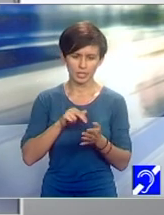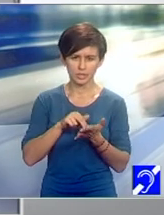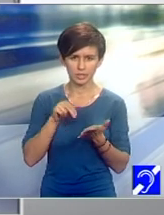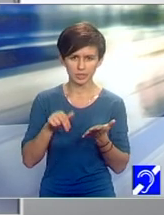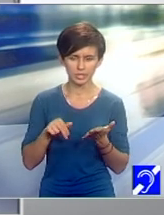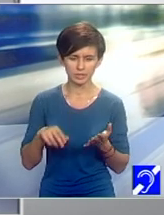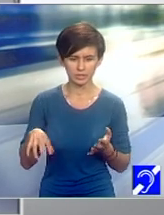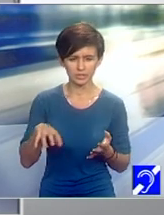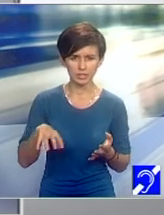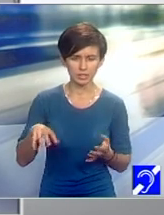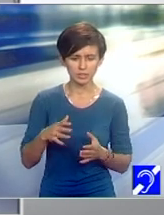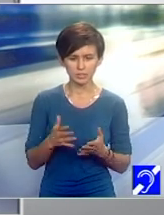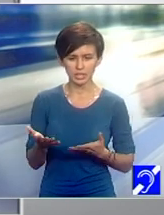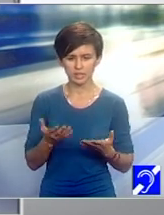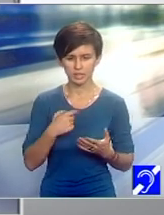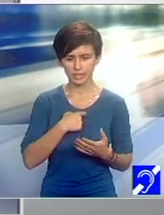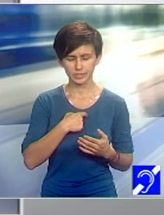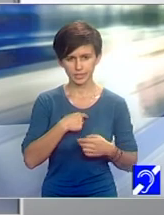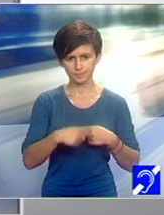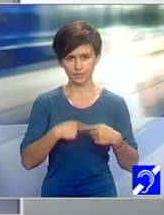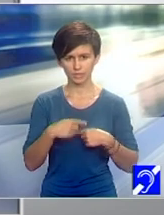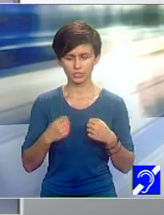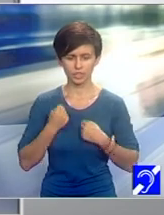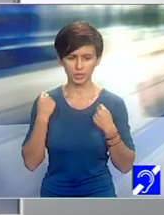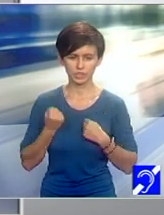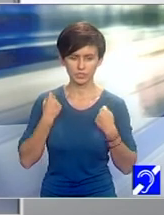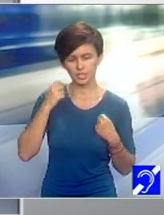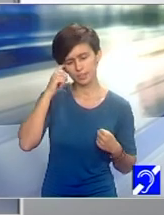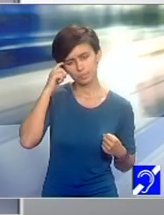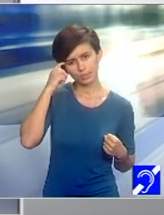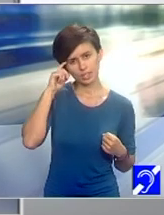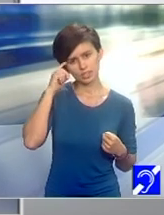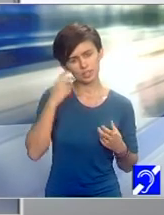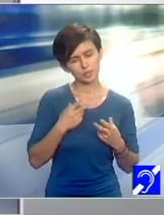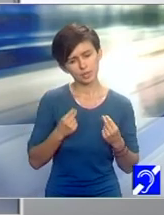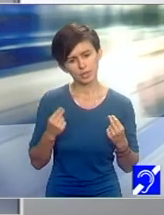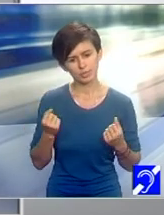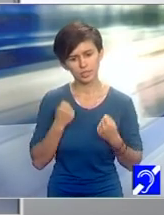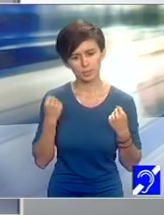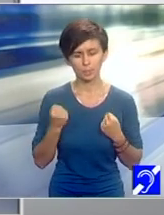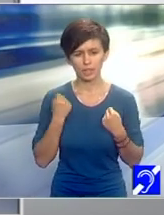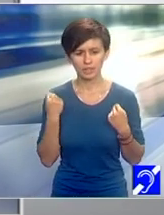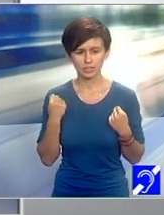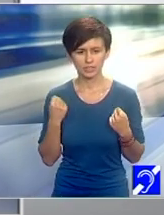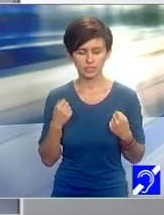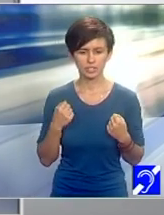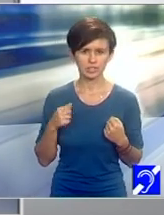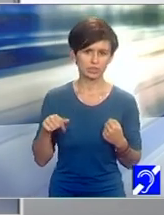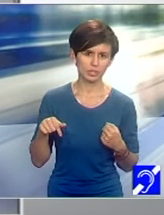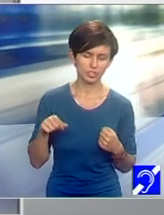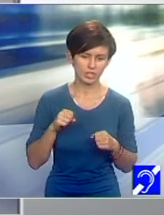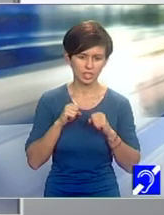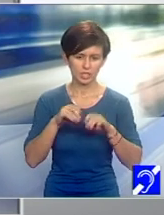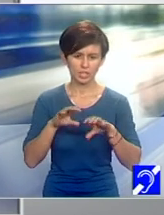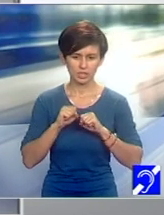Asta înseamnă că gândim un șir de exerciții interactive cu acele instrumente, cu acele informații care se